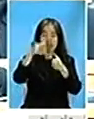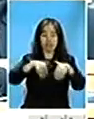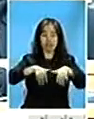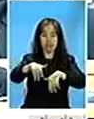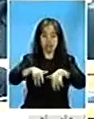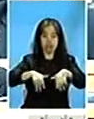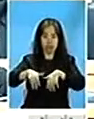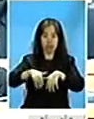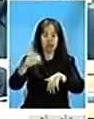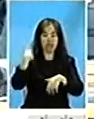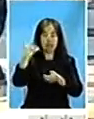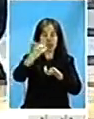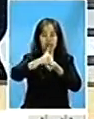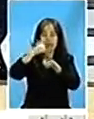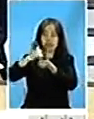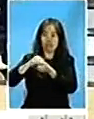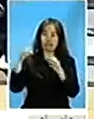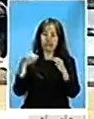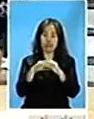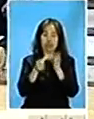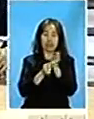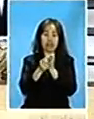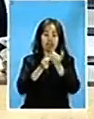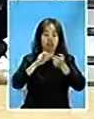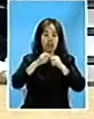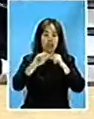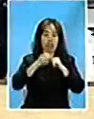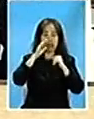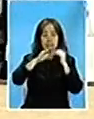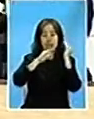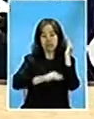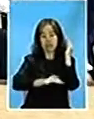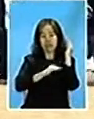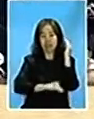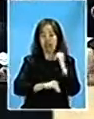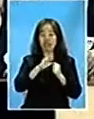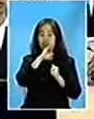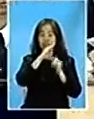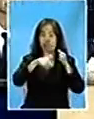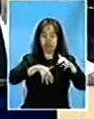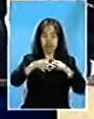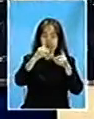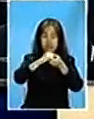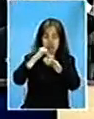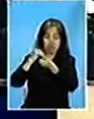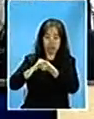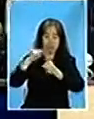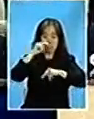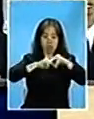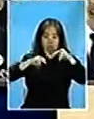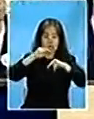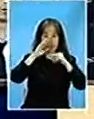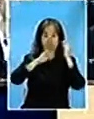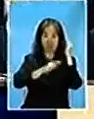ชนเข้ามามีส่วนร่วมในการแก้ปัญหาชายแดนใต้ให้เขามีส่วนร่วมในการปกครองชายแดน